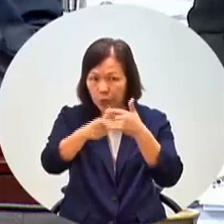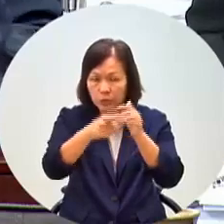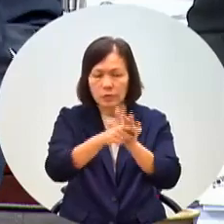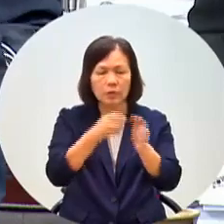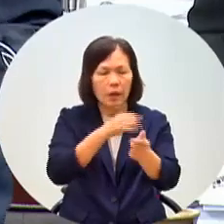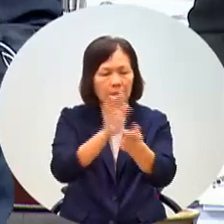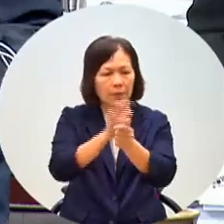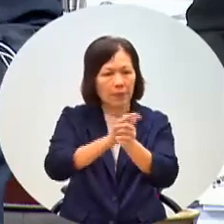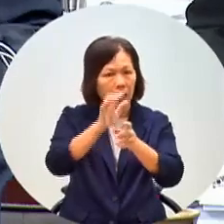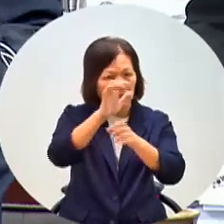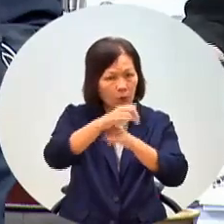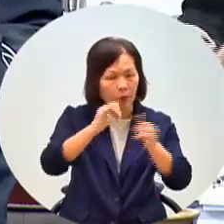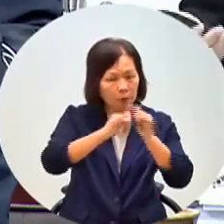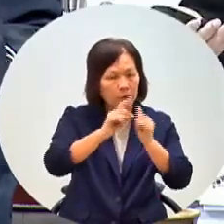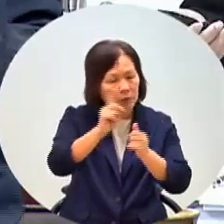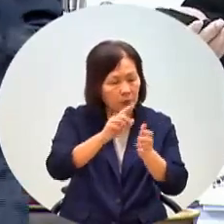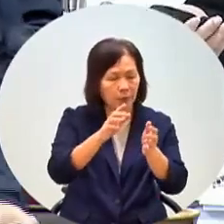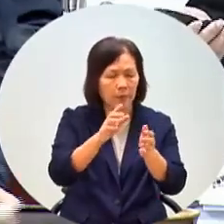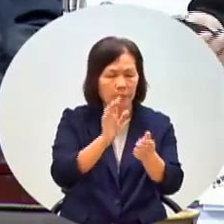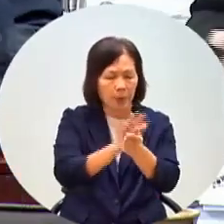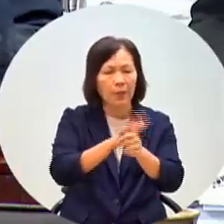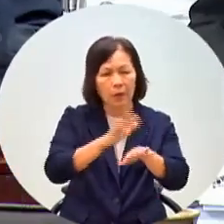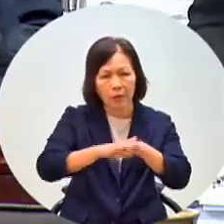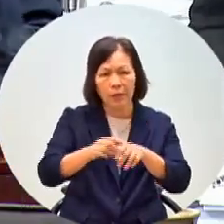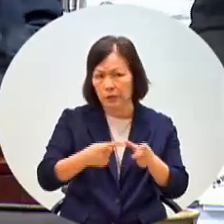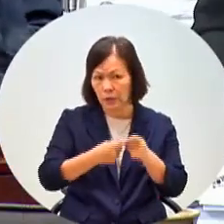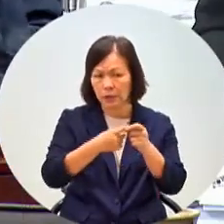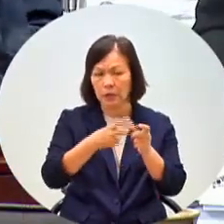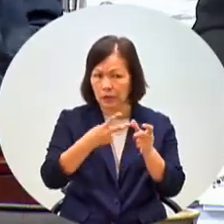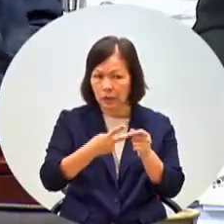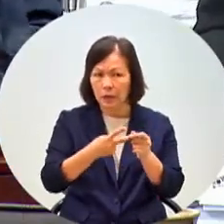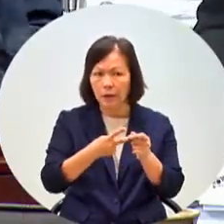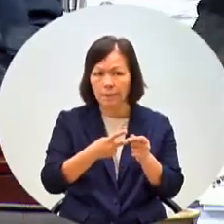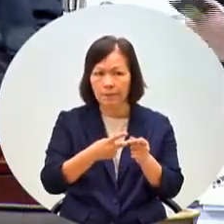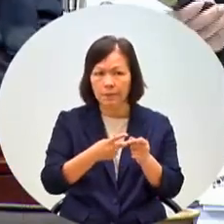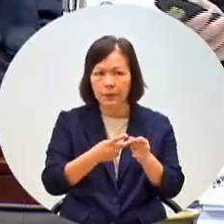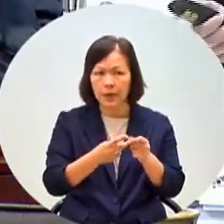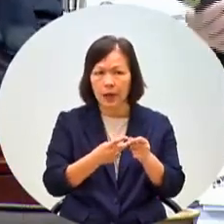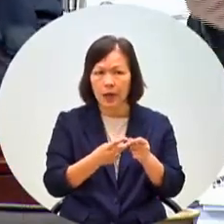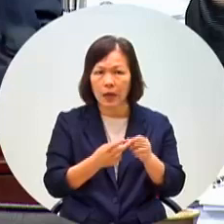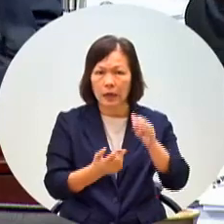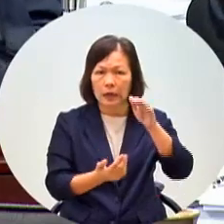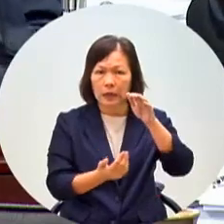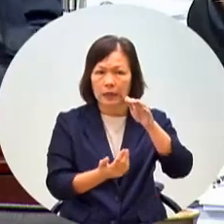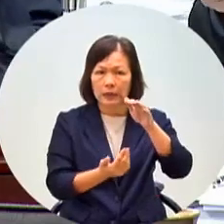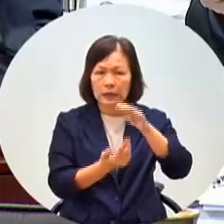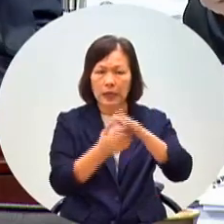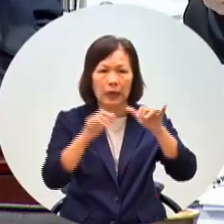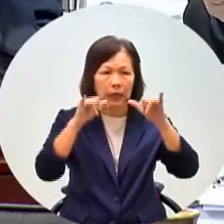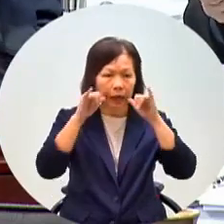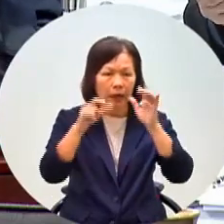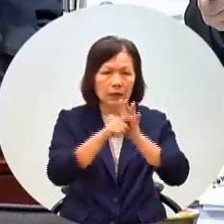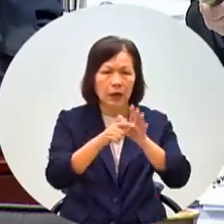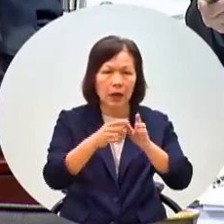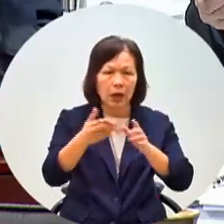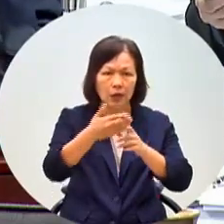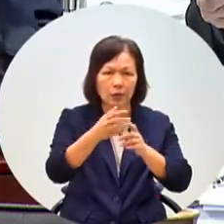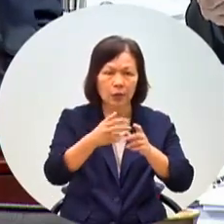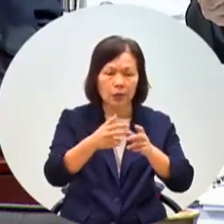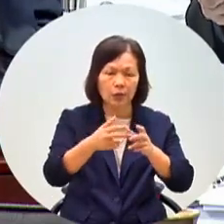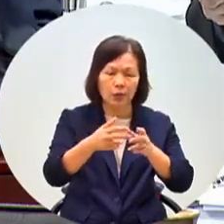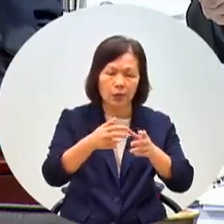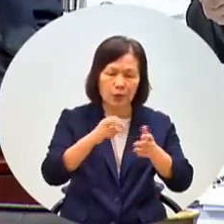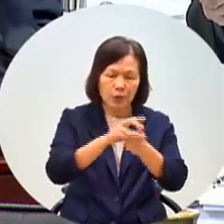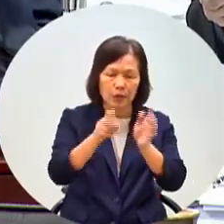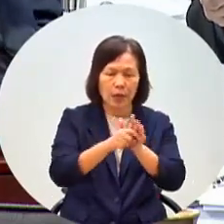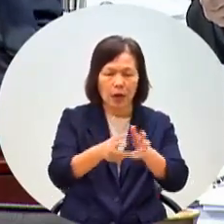农民啦，吼、哦。这第一点。啊，第二个，那个丁寮的乌那吼。要起迄个桥，迄、那个桥无俗啦。啊，